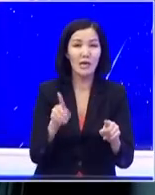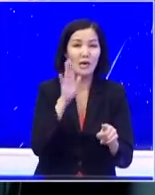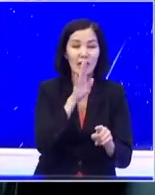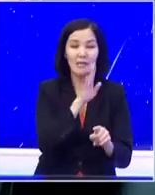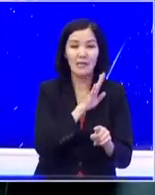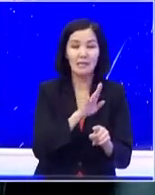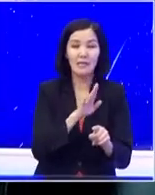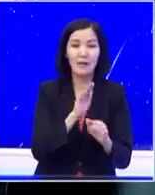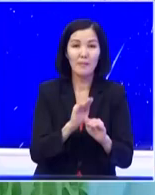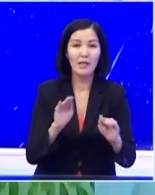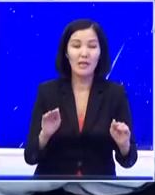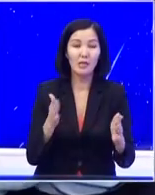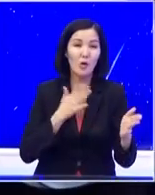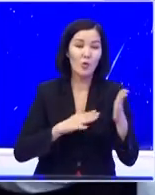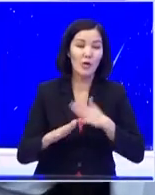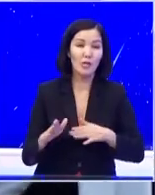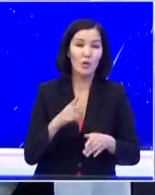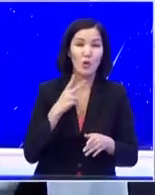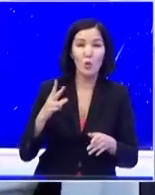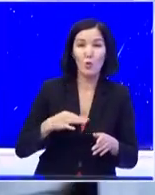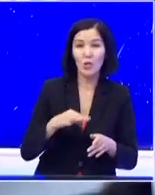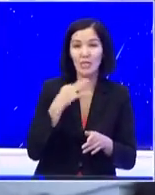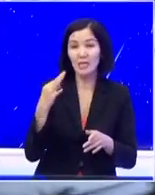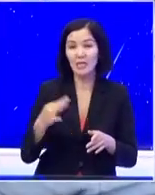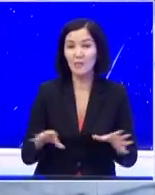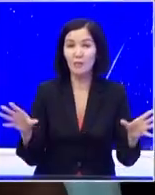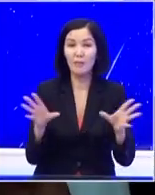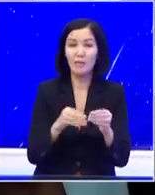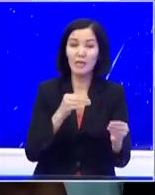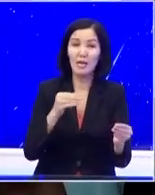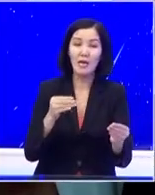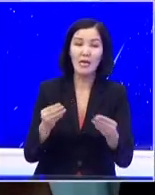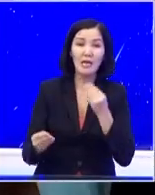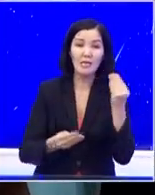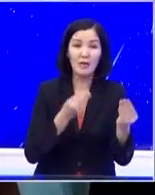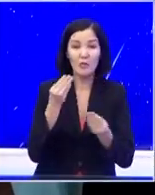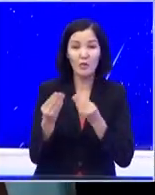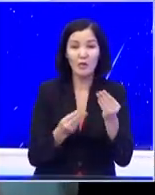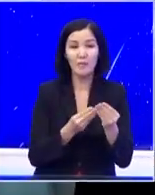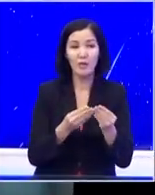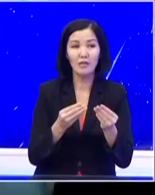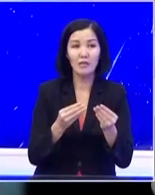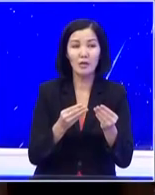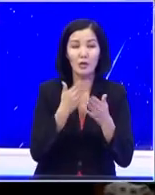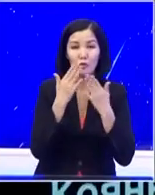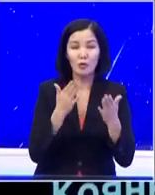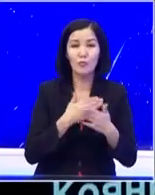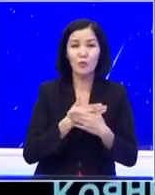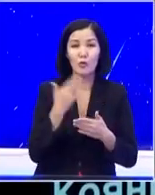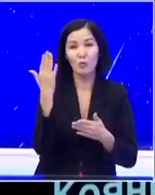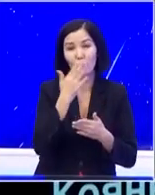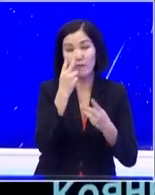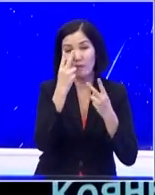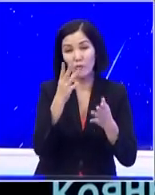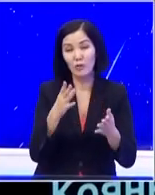жүзі ашық. Бірі ұлын, бірі қызын жетектеп, мәре сәре. Көңілді кеште алдымен балақайларға сүйіп көретін мультфильмдері